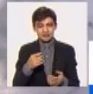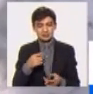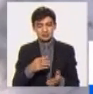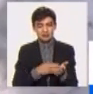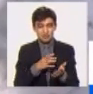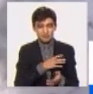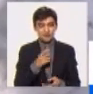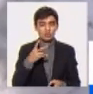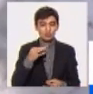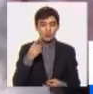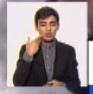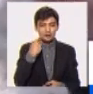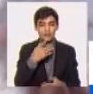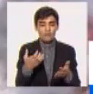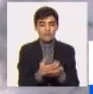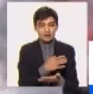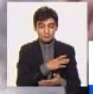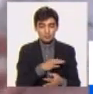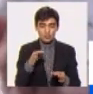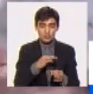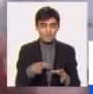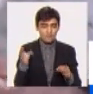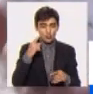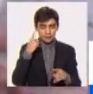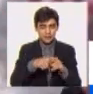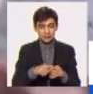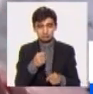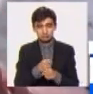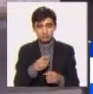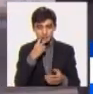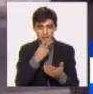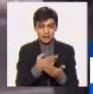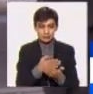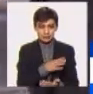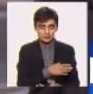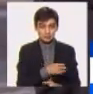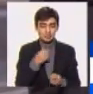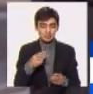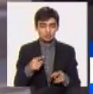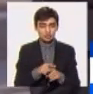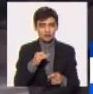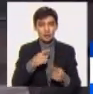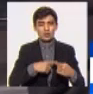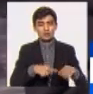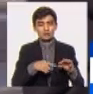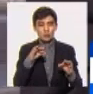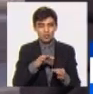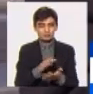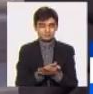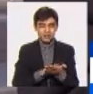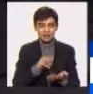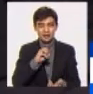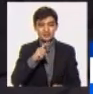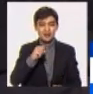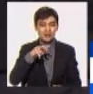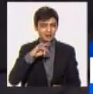техники. Но когда они выигрывают, они же весь технический персонал, они показывают. Подрядной организации «Тазалык-эксперт», которая